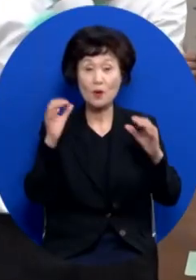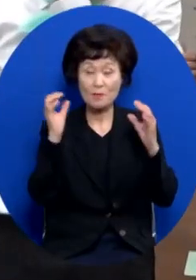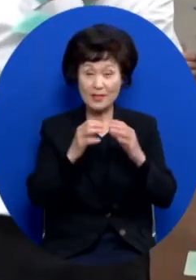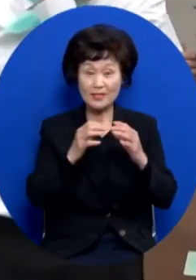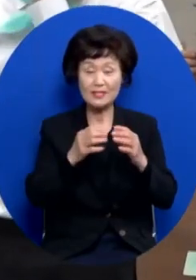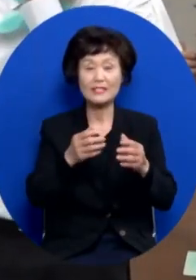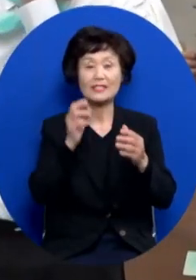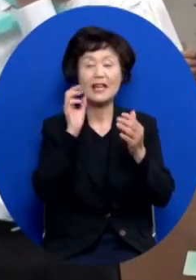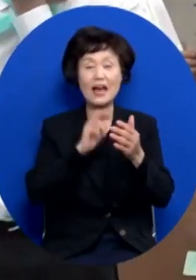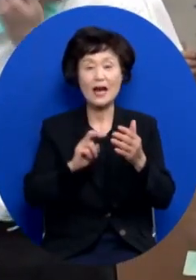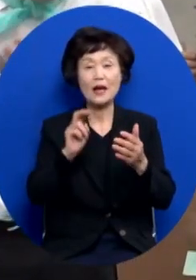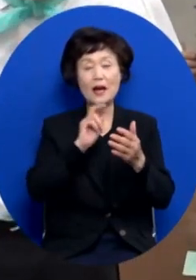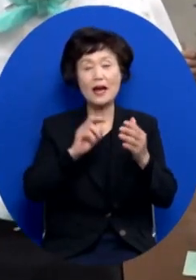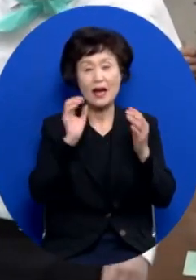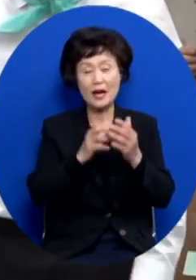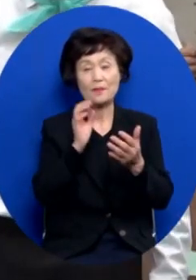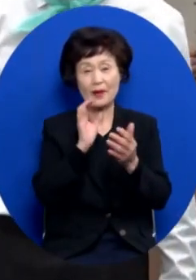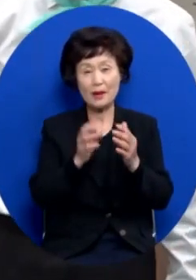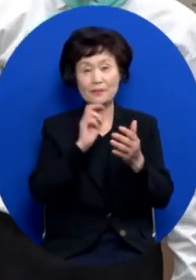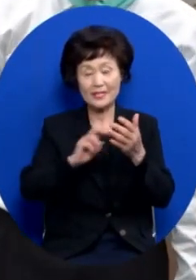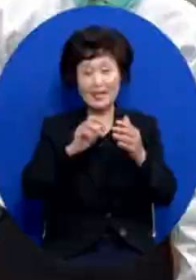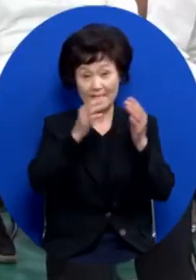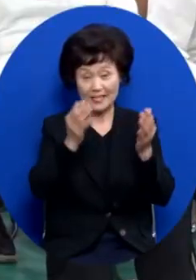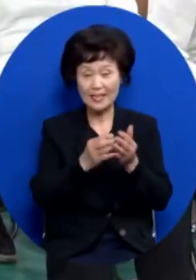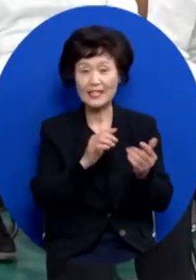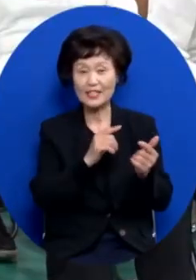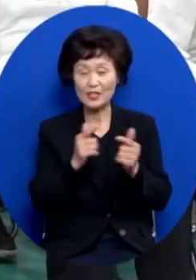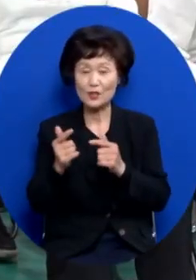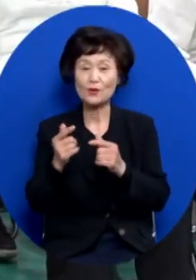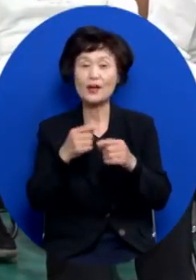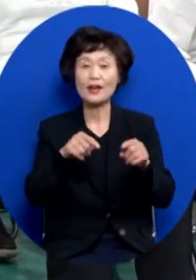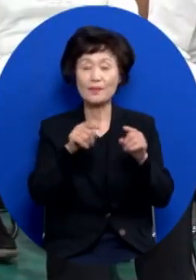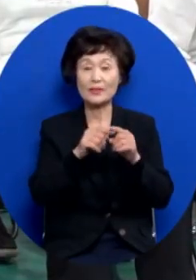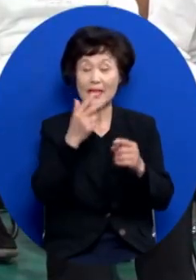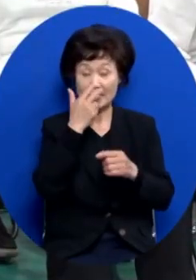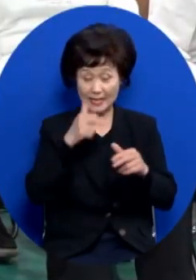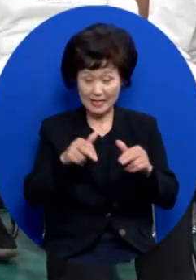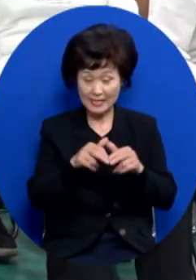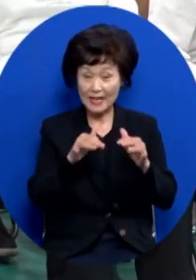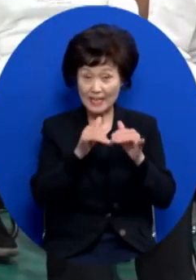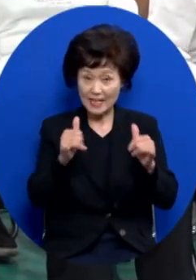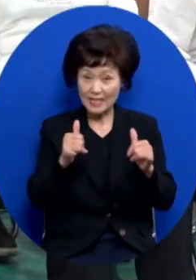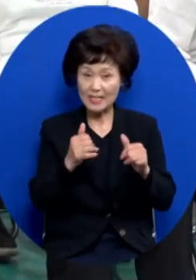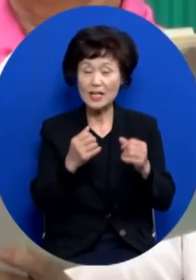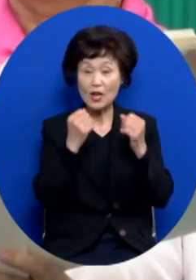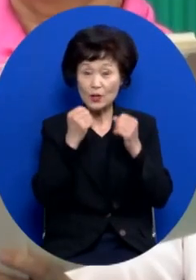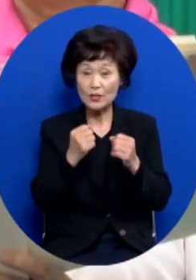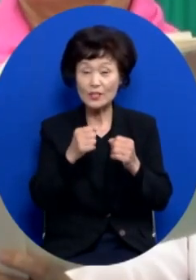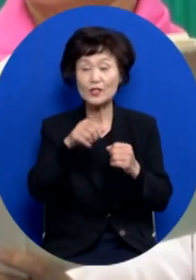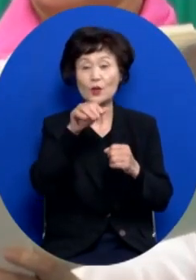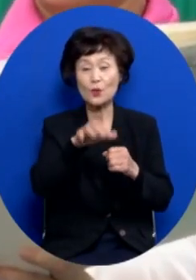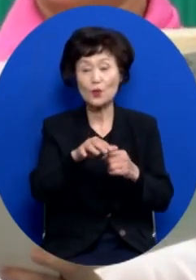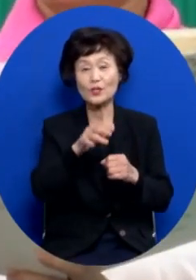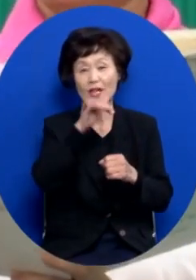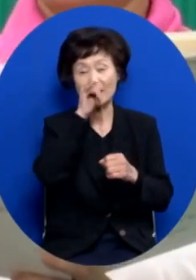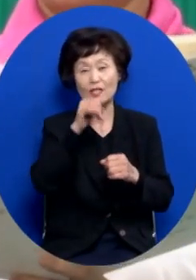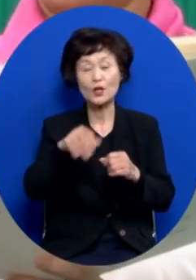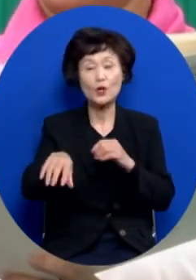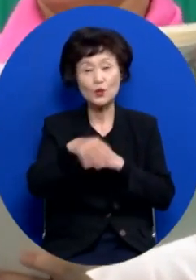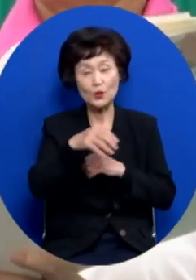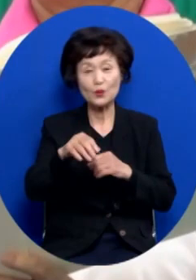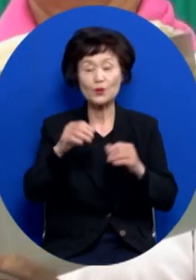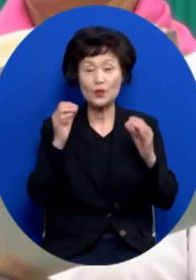합창단과 전공과정의 소리빛 합창단, 시각장애인 거주시설 광명원의 종소리